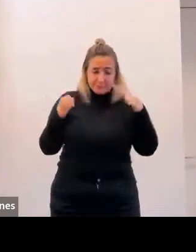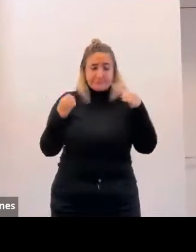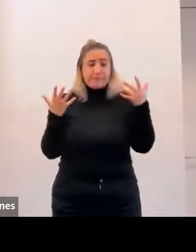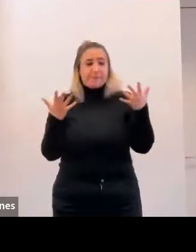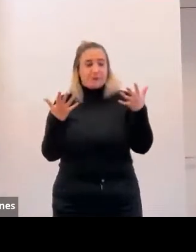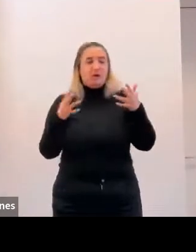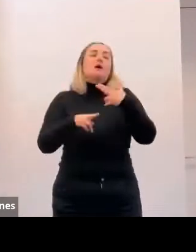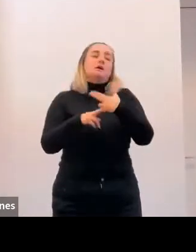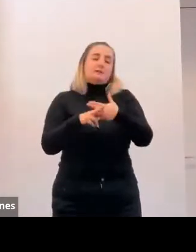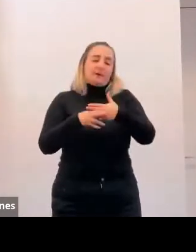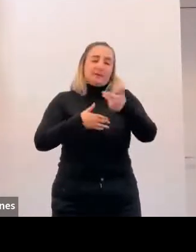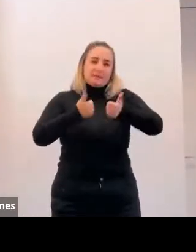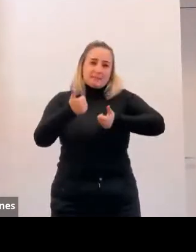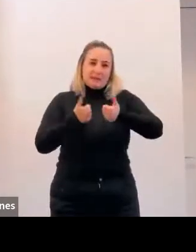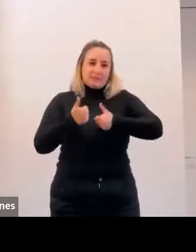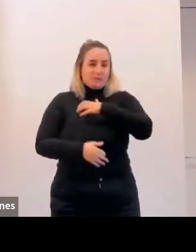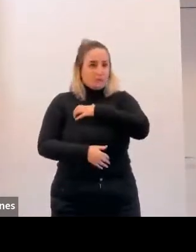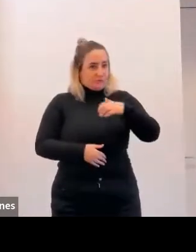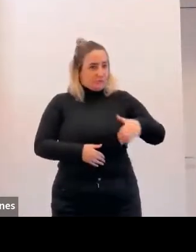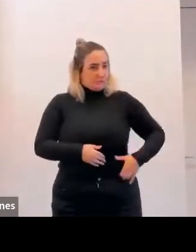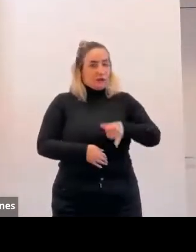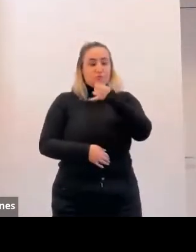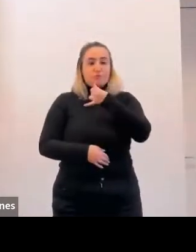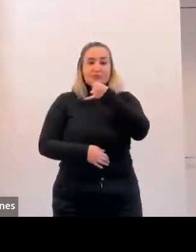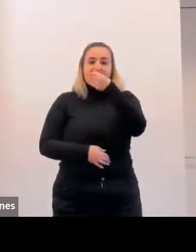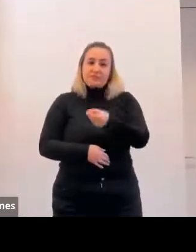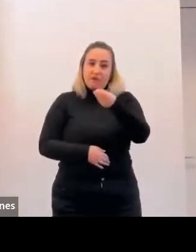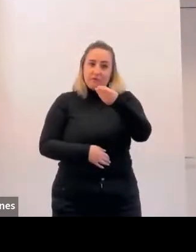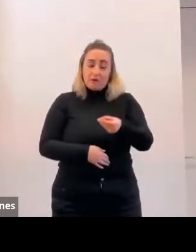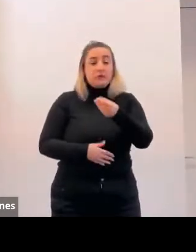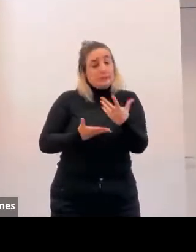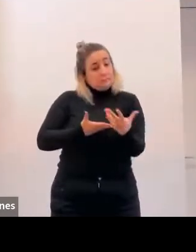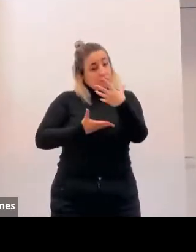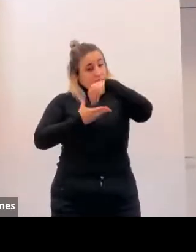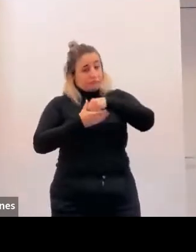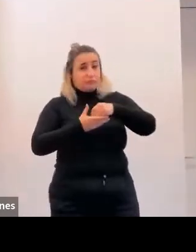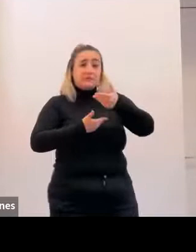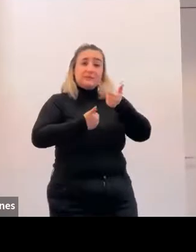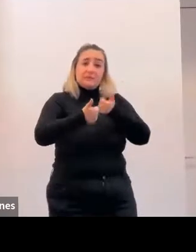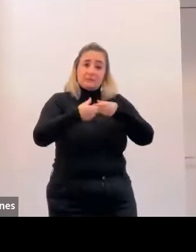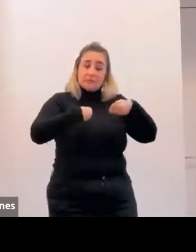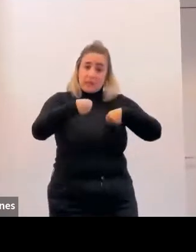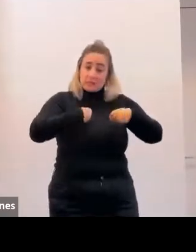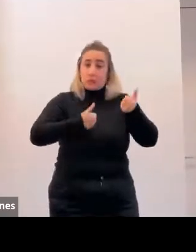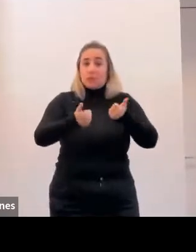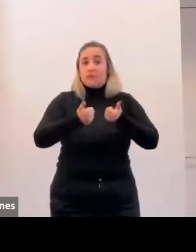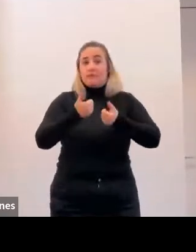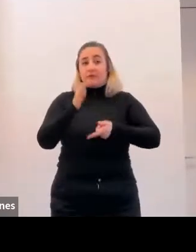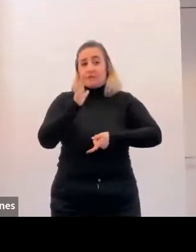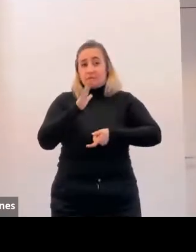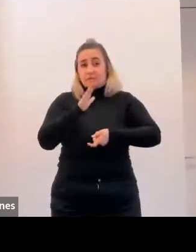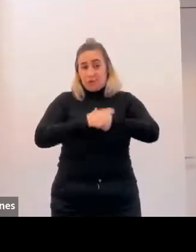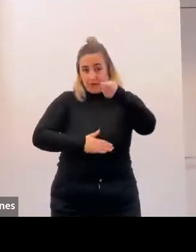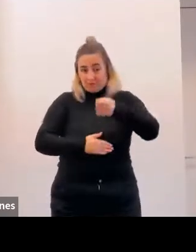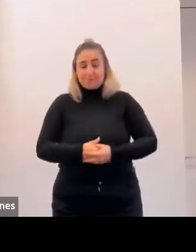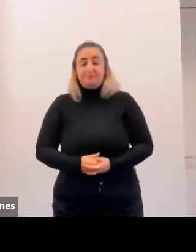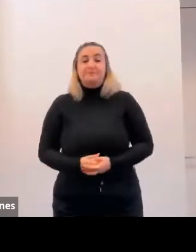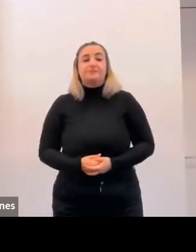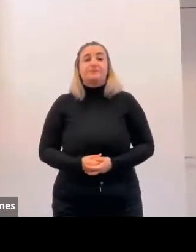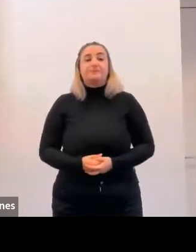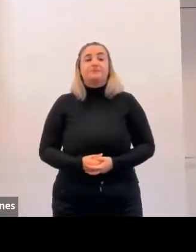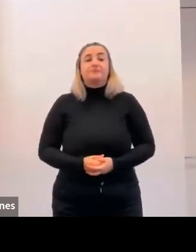petite enfance au sein de la Direction des politiques éducatives. Il s'agira bien sûr